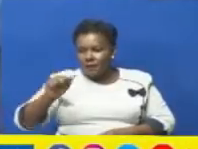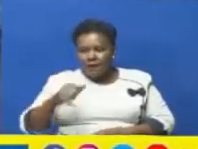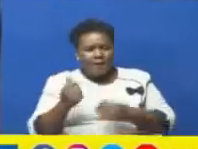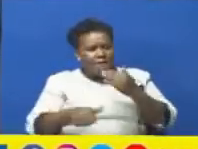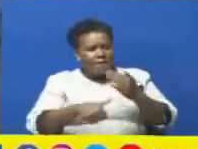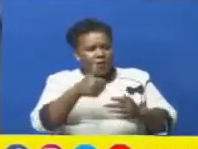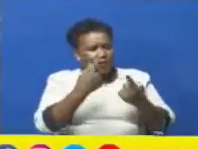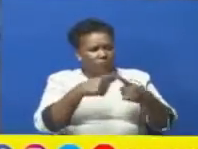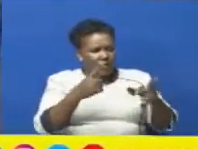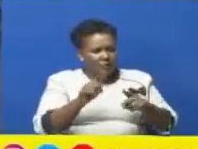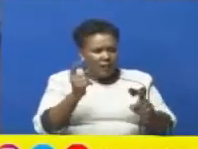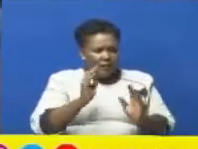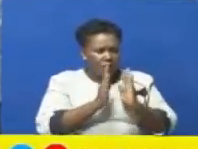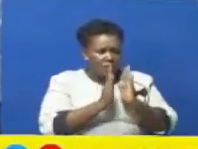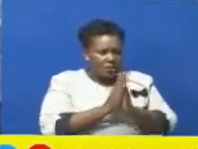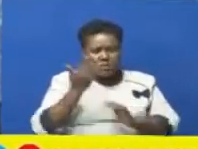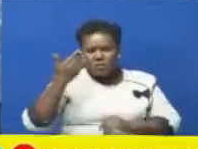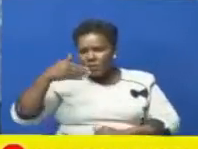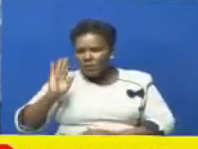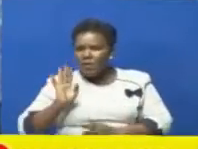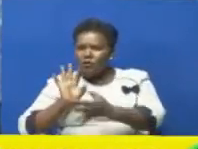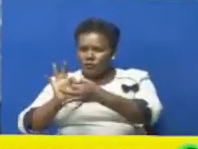wa dini, serikali pamoja na wananchi.